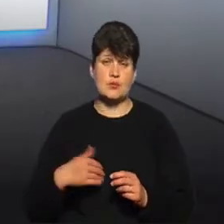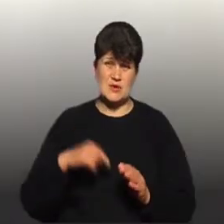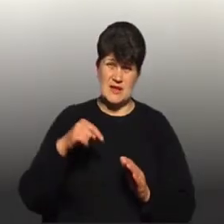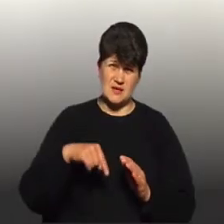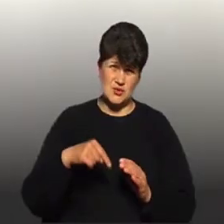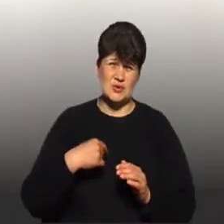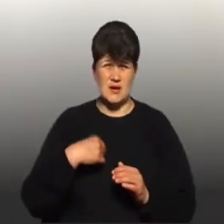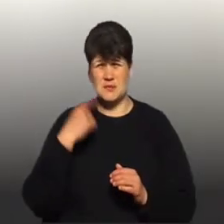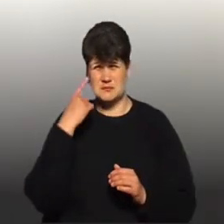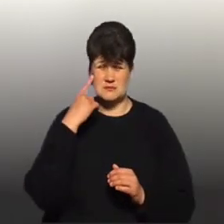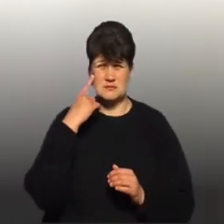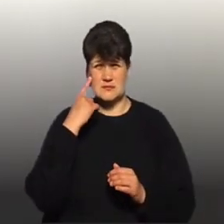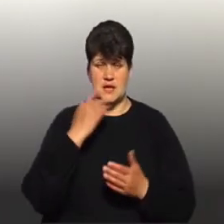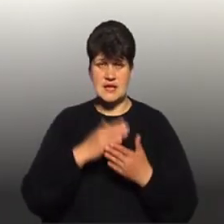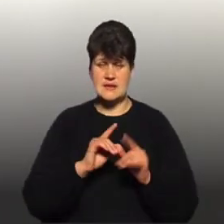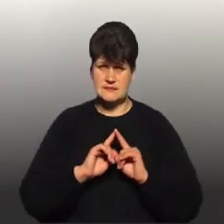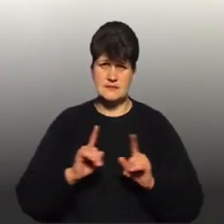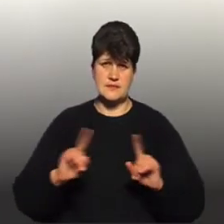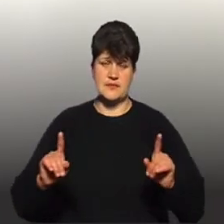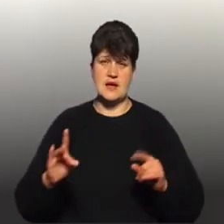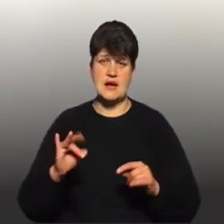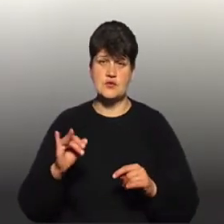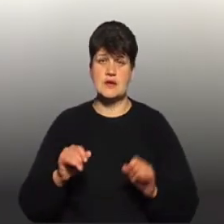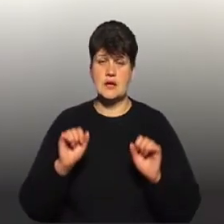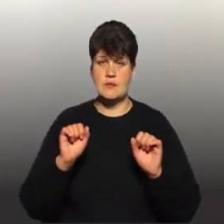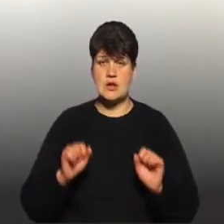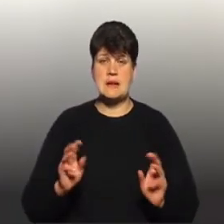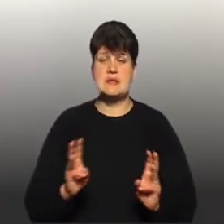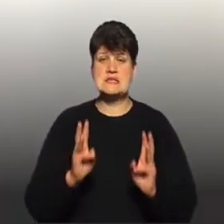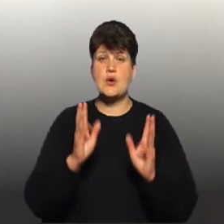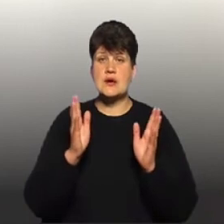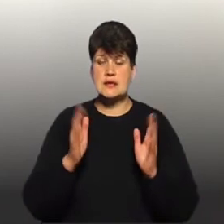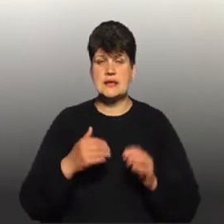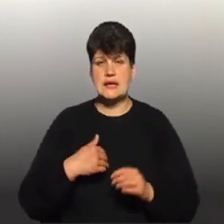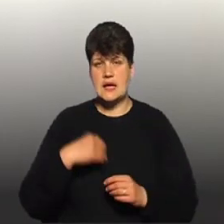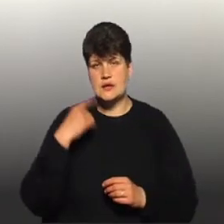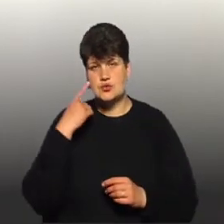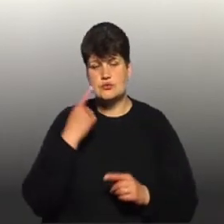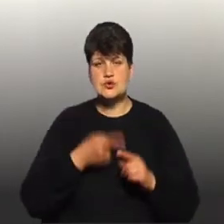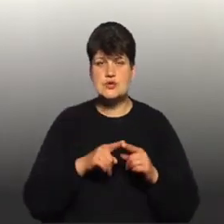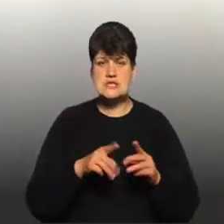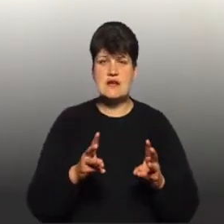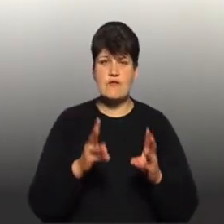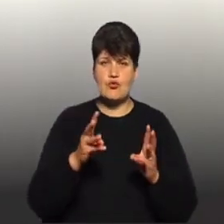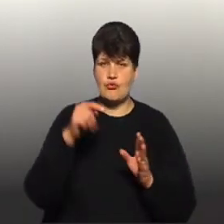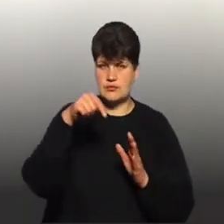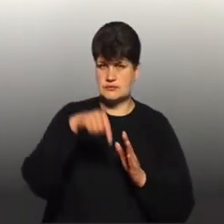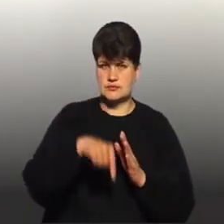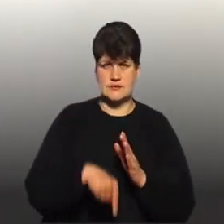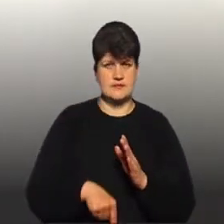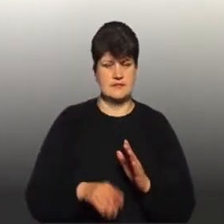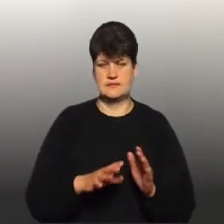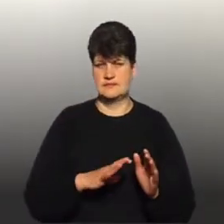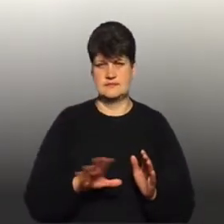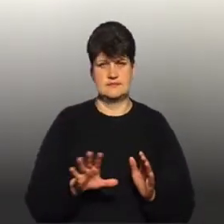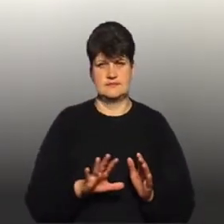такі специфічні речовини, які могли би загорятися. Я думаю, що цей вогонь до такої глибини ще не дійшов. По-перше,